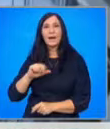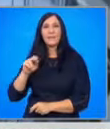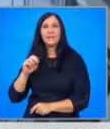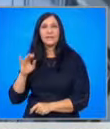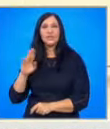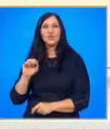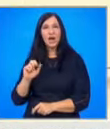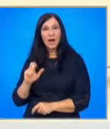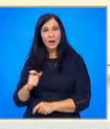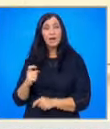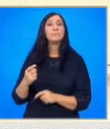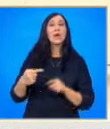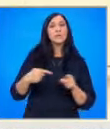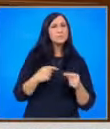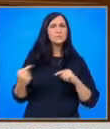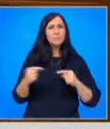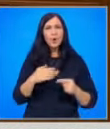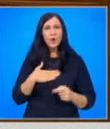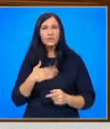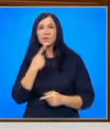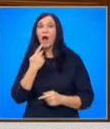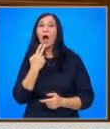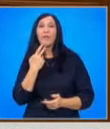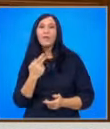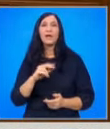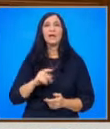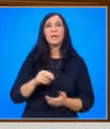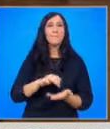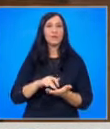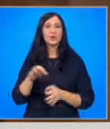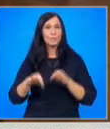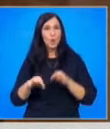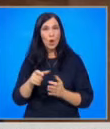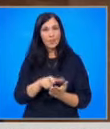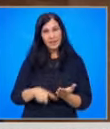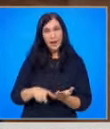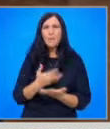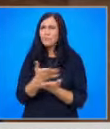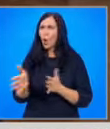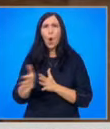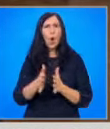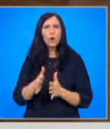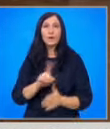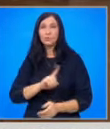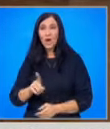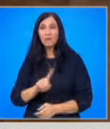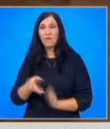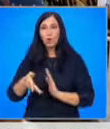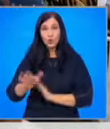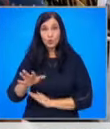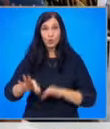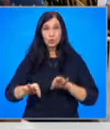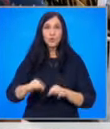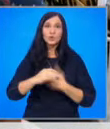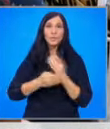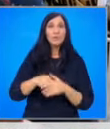Последва нов спор – хартиени бюлетини или машини. Доста хора не можаха и не отидоха да гласуват с оправданието дали ще се